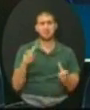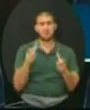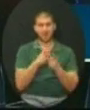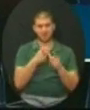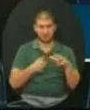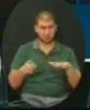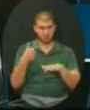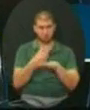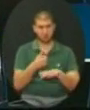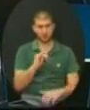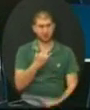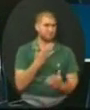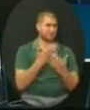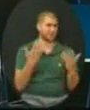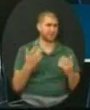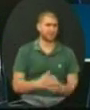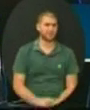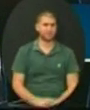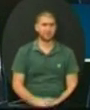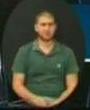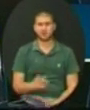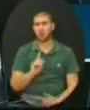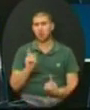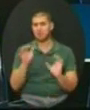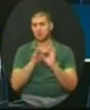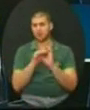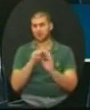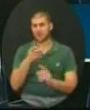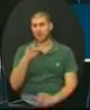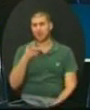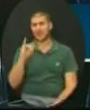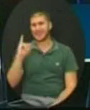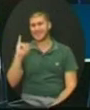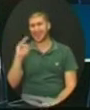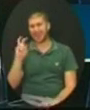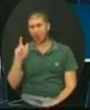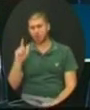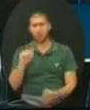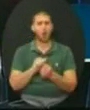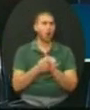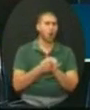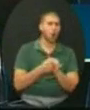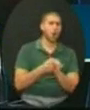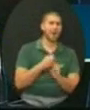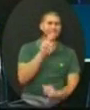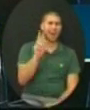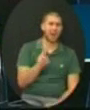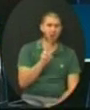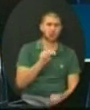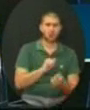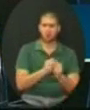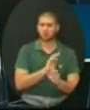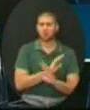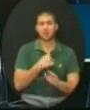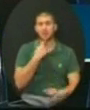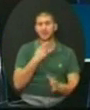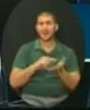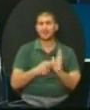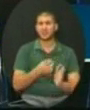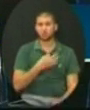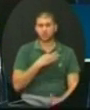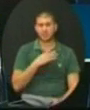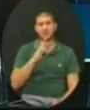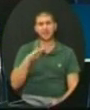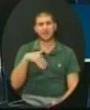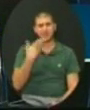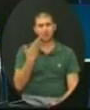עומדת בראשה? בוודאי. לא מתחברת, לא למשה יעלון, לא למשה כחלון. אני אומרת לך, כוונתי